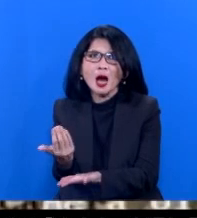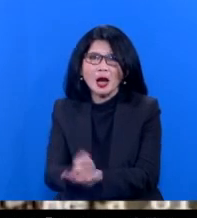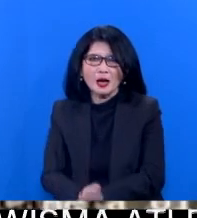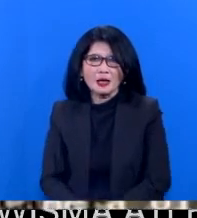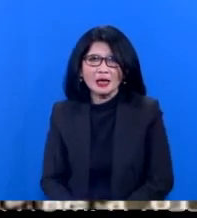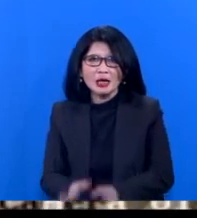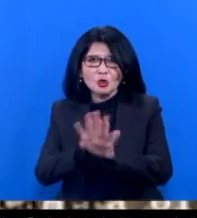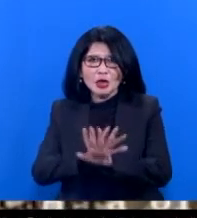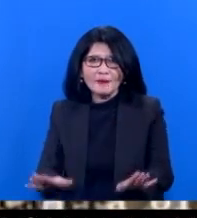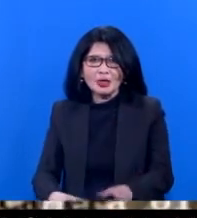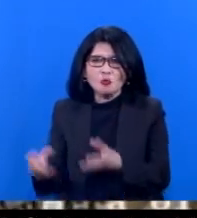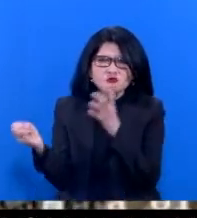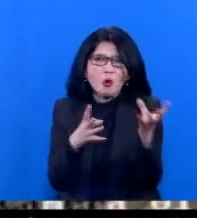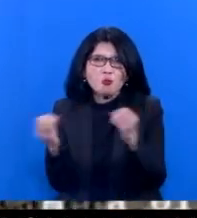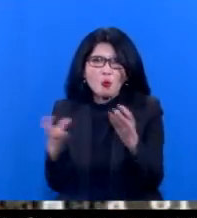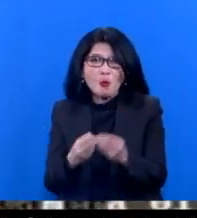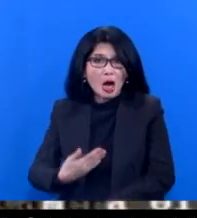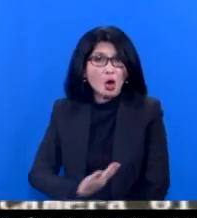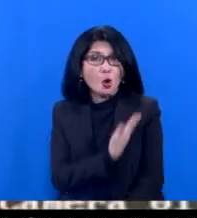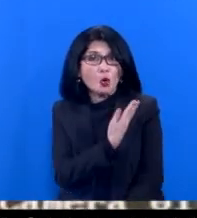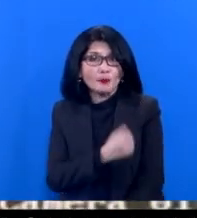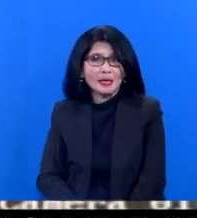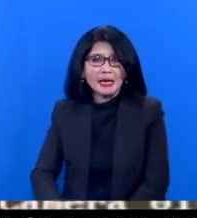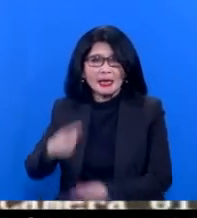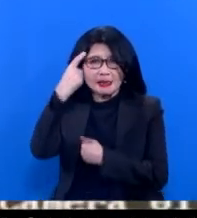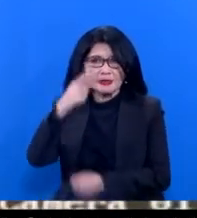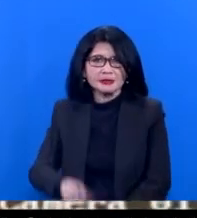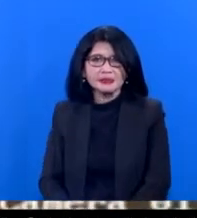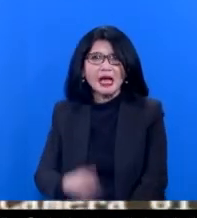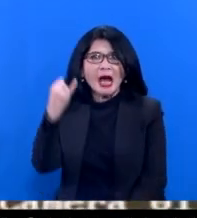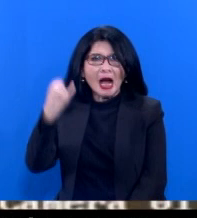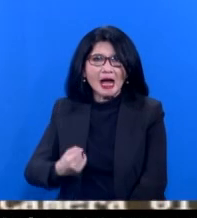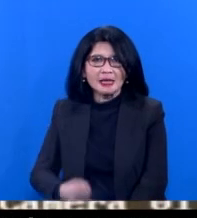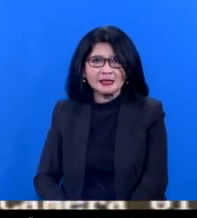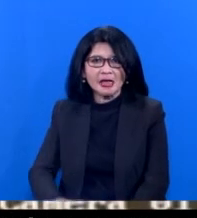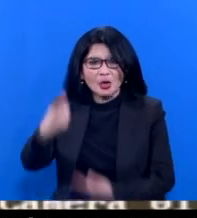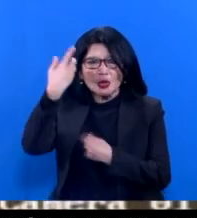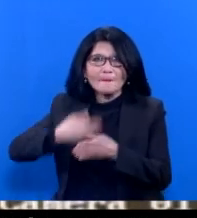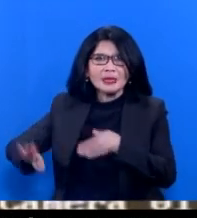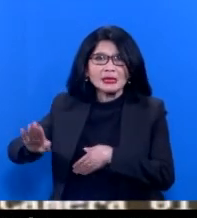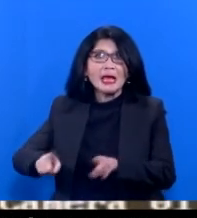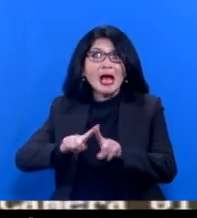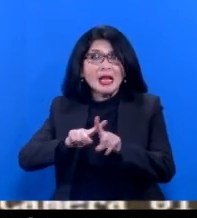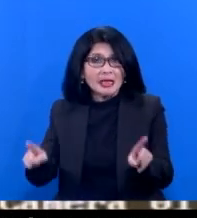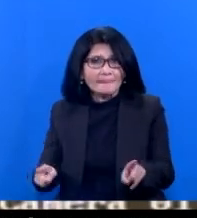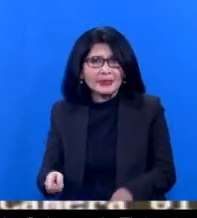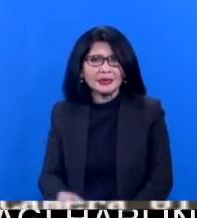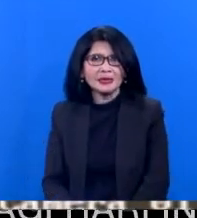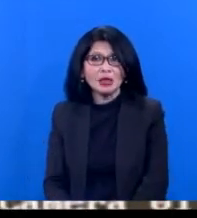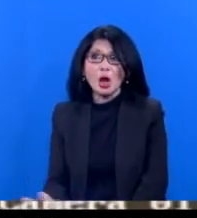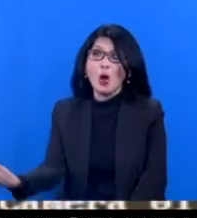sempat terjadi keributan antara korban dan pelaku hingga akhirnya pelaku pergi meninggalkan warung namun tak berselang lama